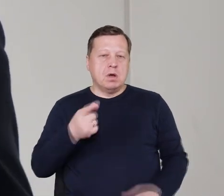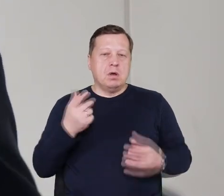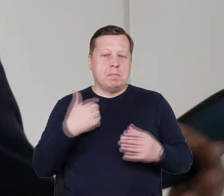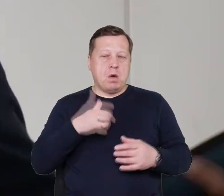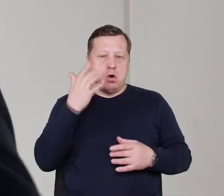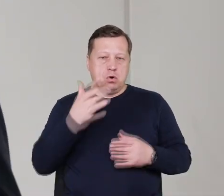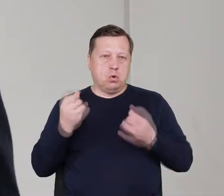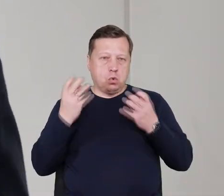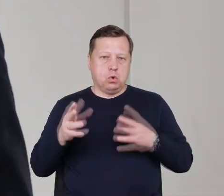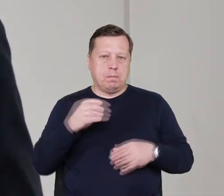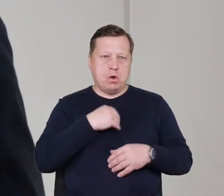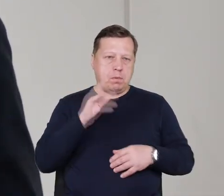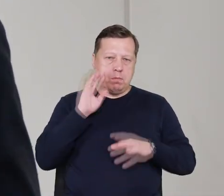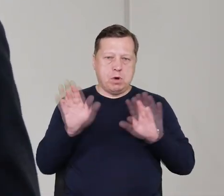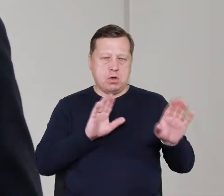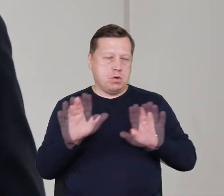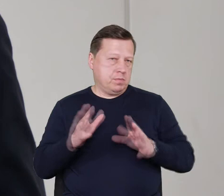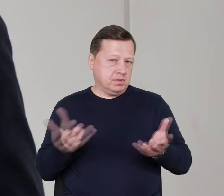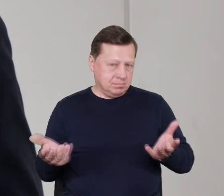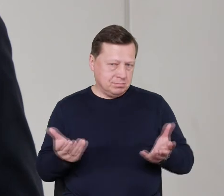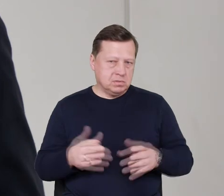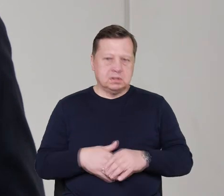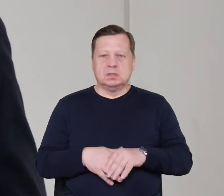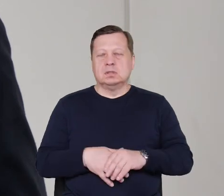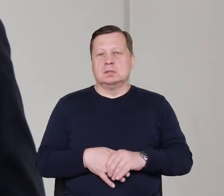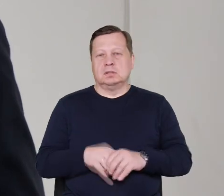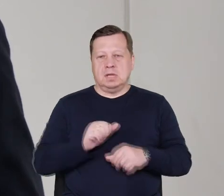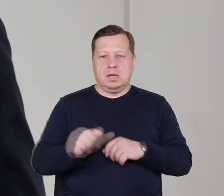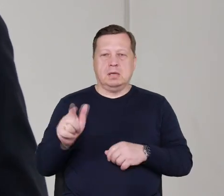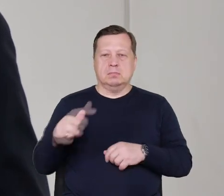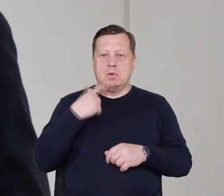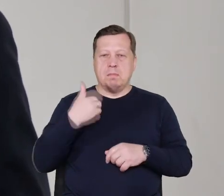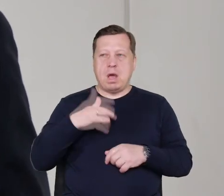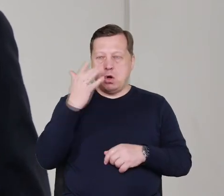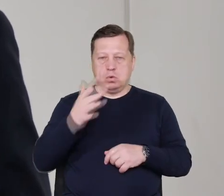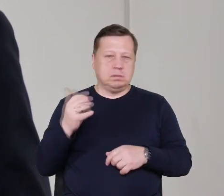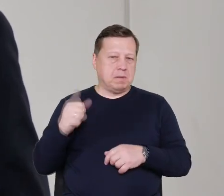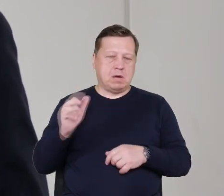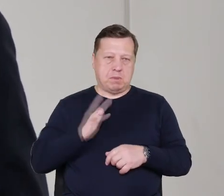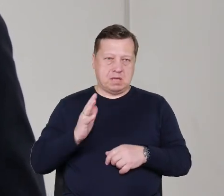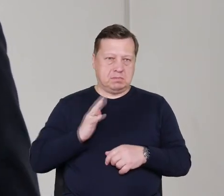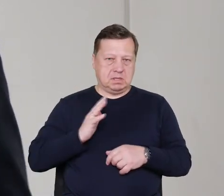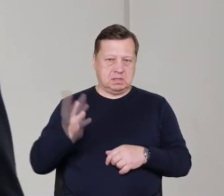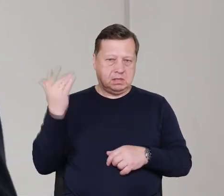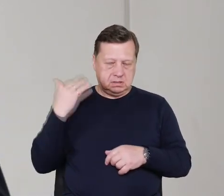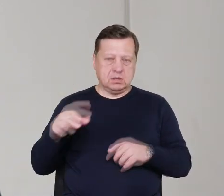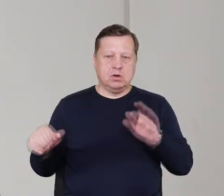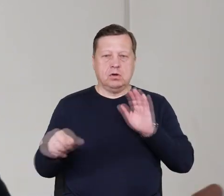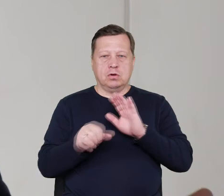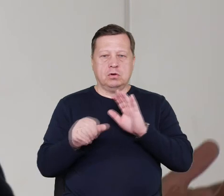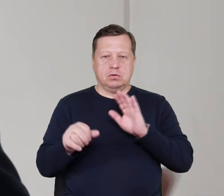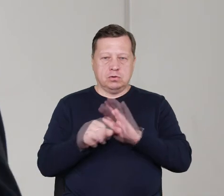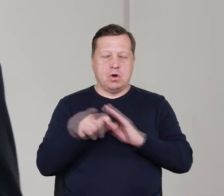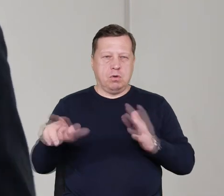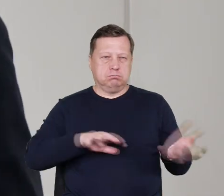nieśmiałości uzupełnić się z panem zgadzam to też najpierw najbezpieczniejszy kraj chyba było do tej pory Bóg się nie zaczął wznosić